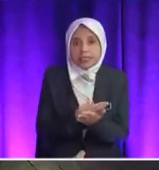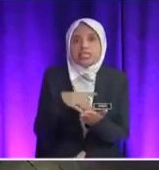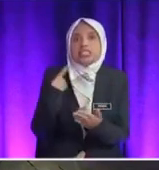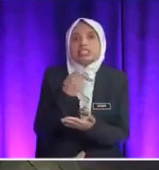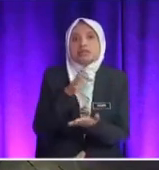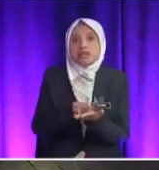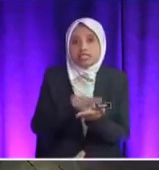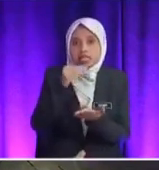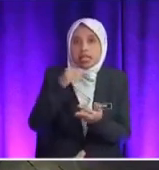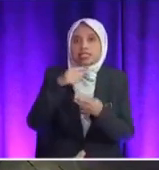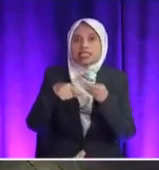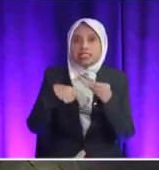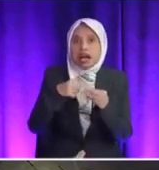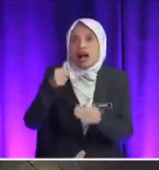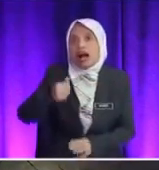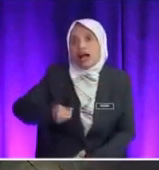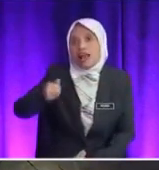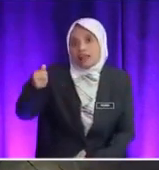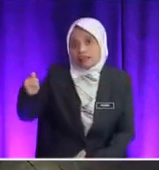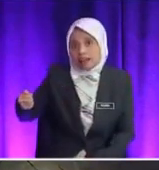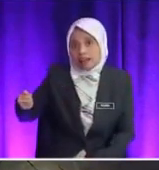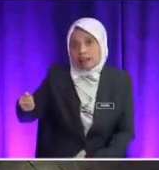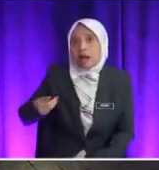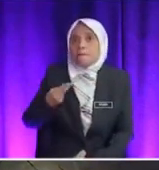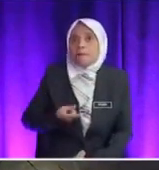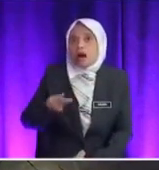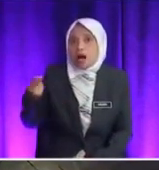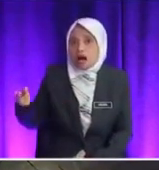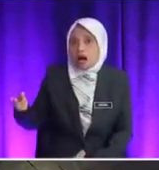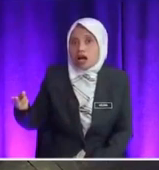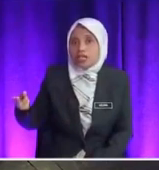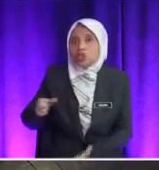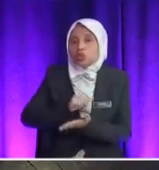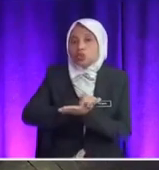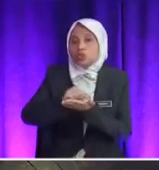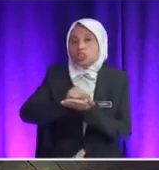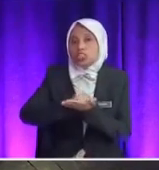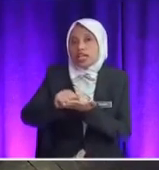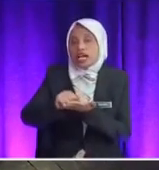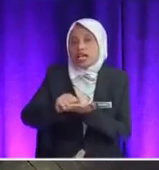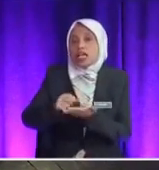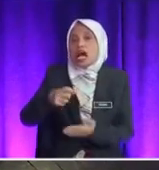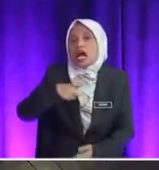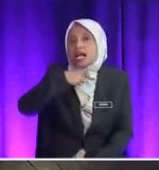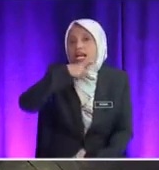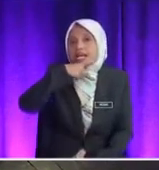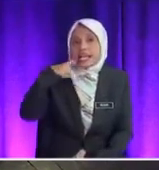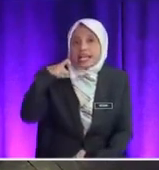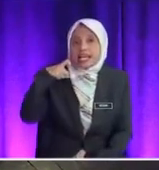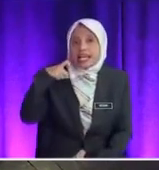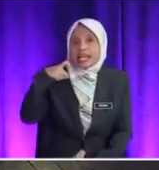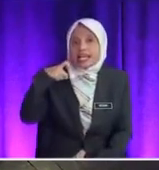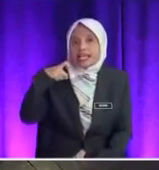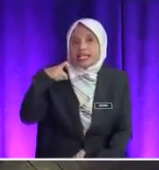aja kecapnya alatan alatan bahan-bahan cucian baik bahan-bahan untuk mengeringkan huh masuklah